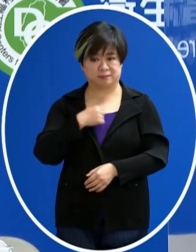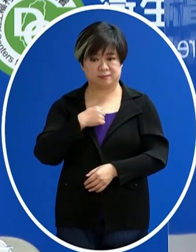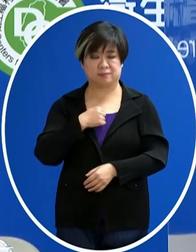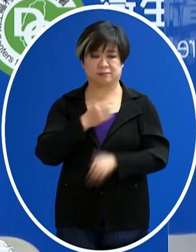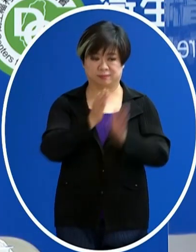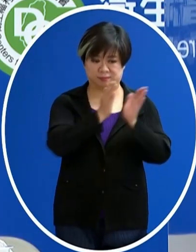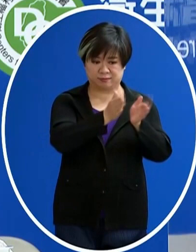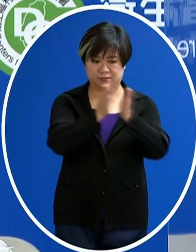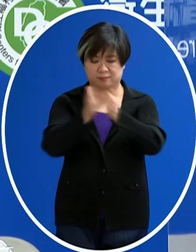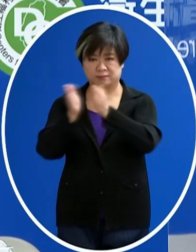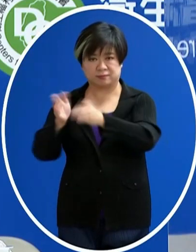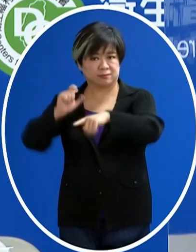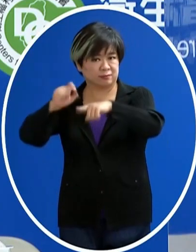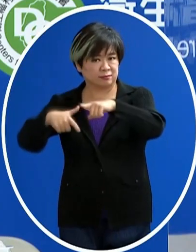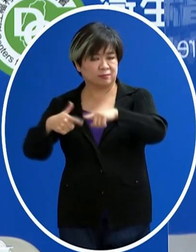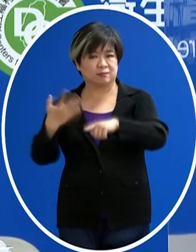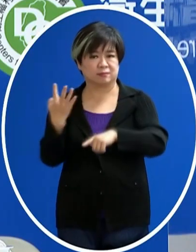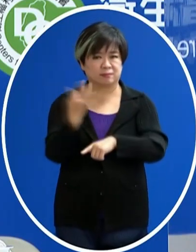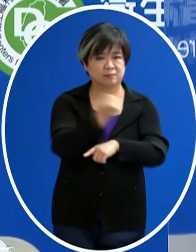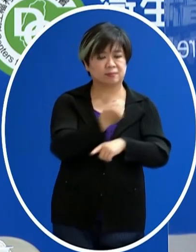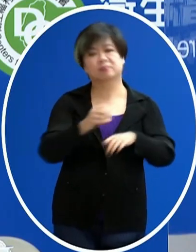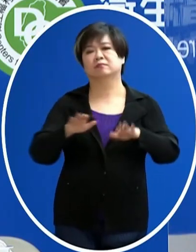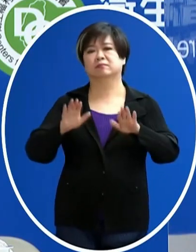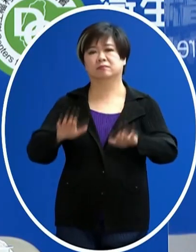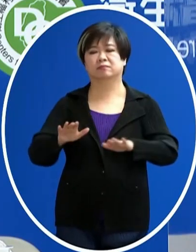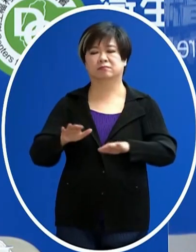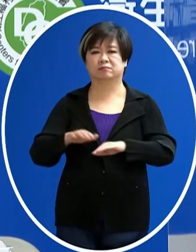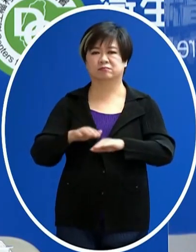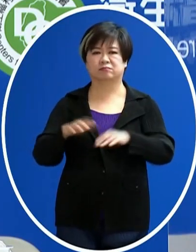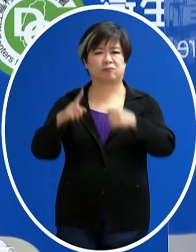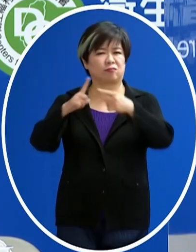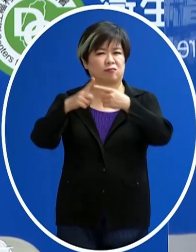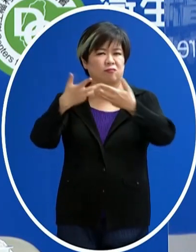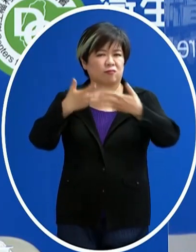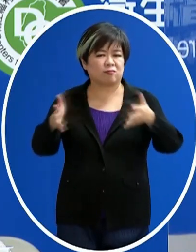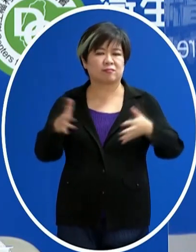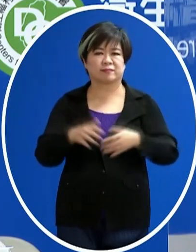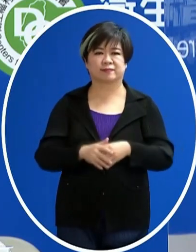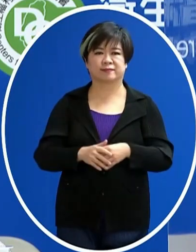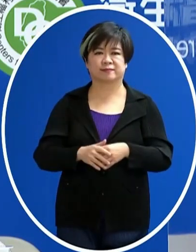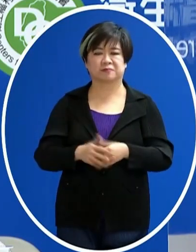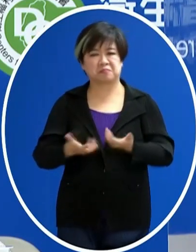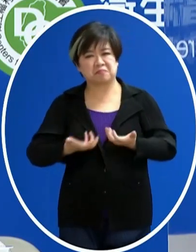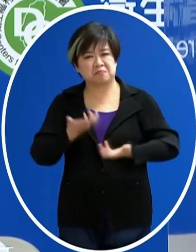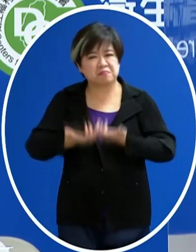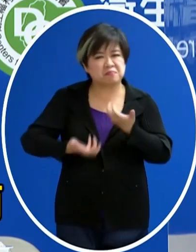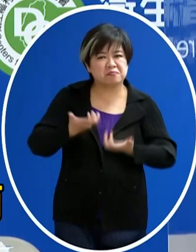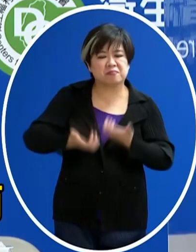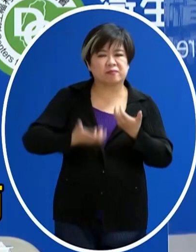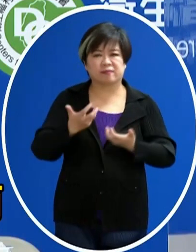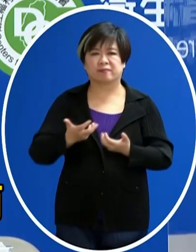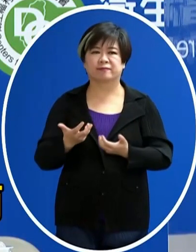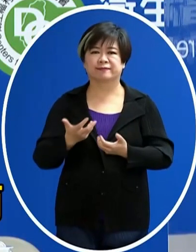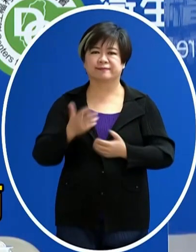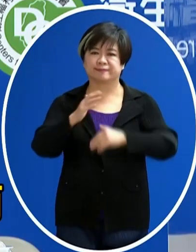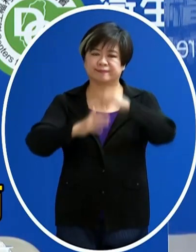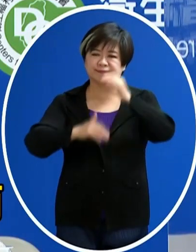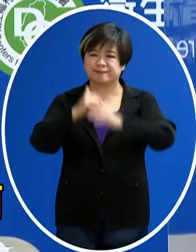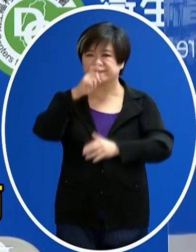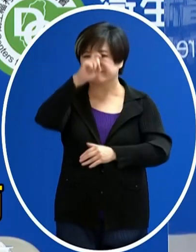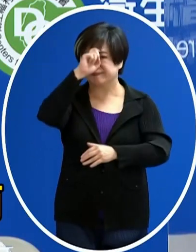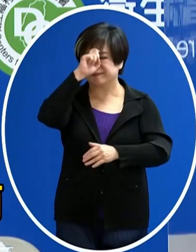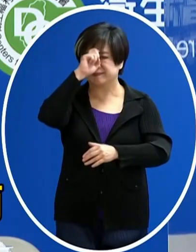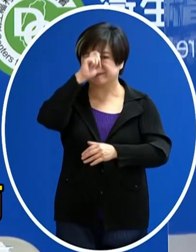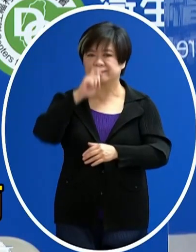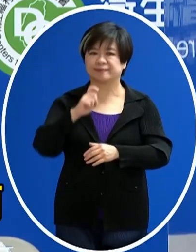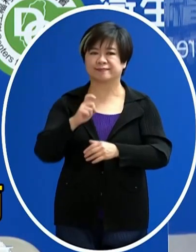家公司，很多公司现在其实都有很多人都在其中很热心的哈，希望能够来做